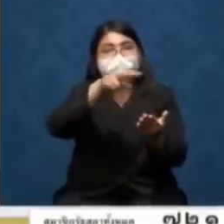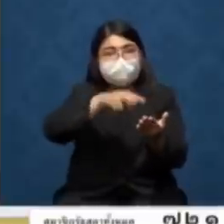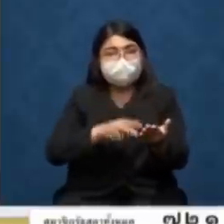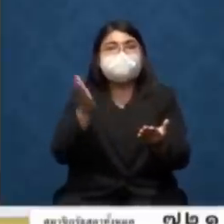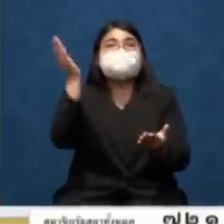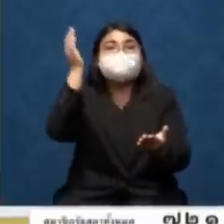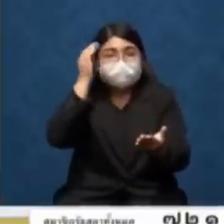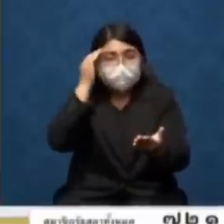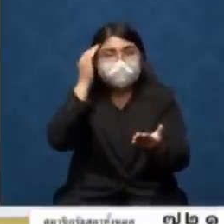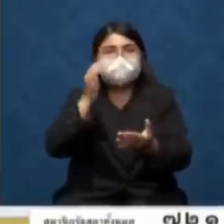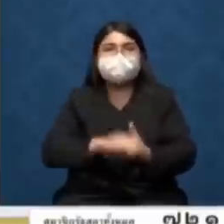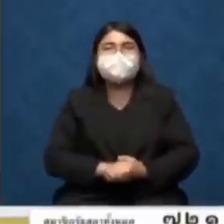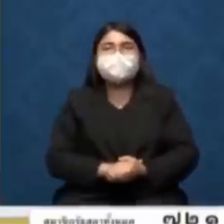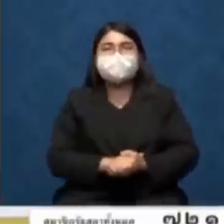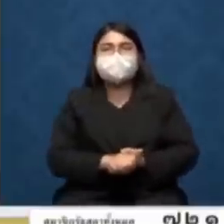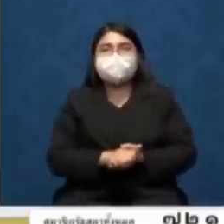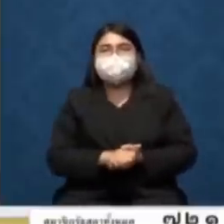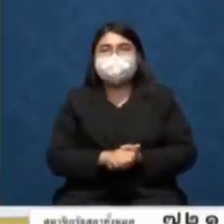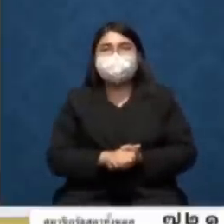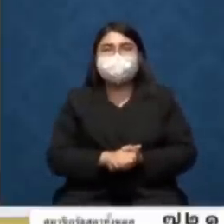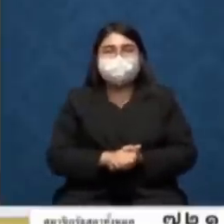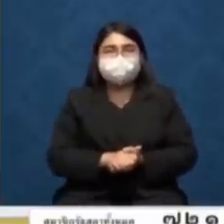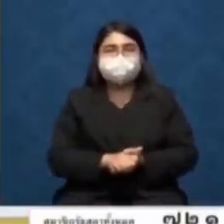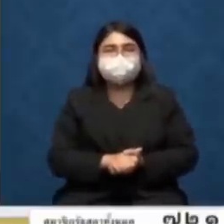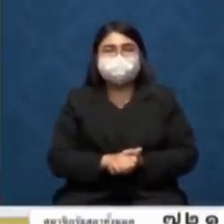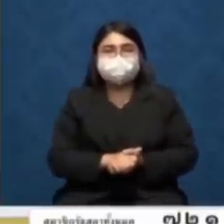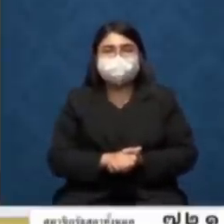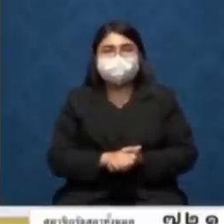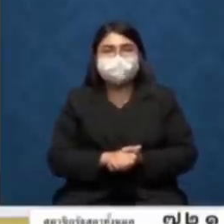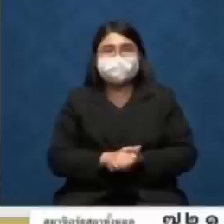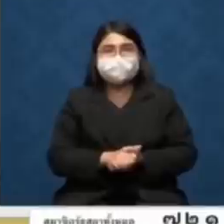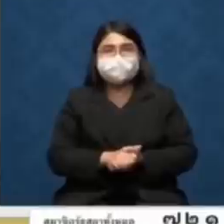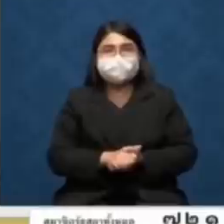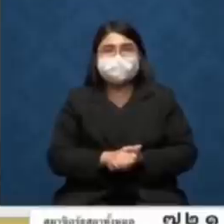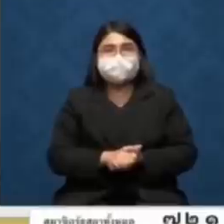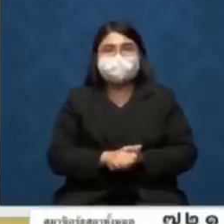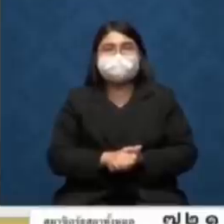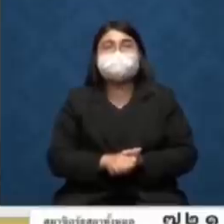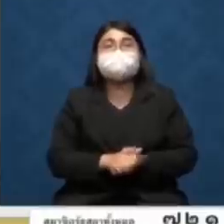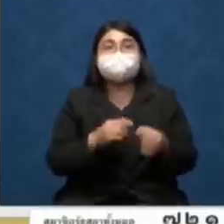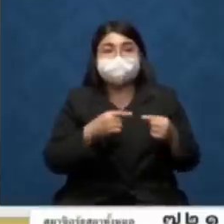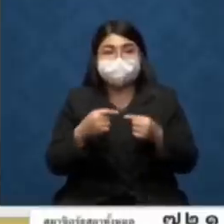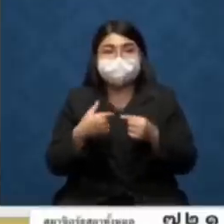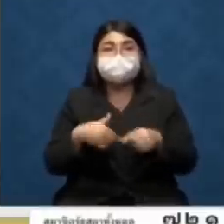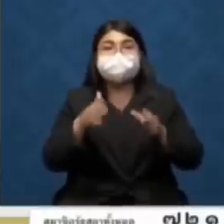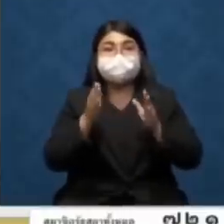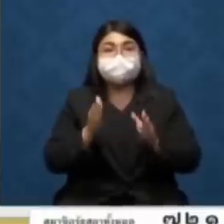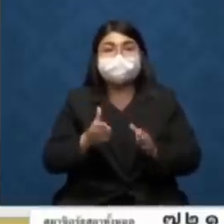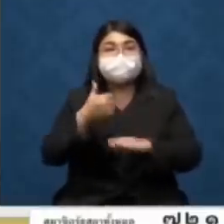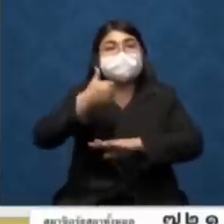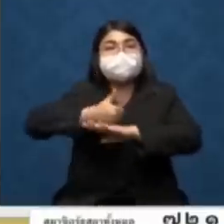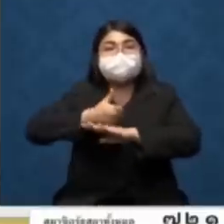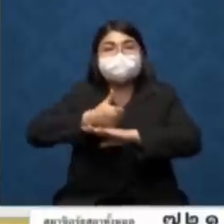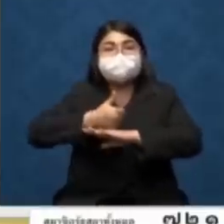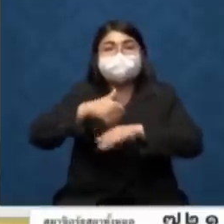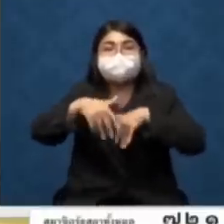สาบประการถัดไป เรื่องของกำนฑผู้ใหญ่บ้าน สมาชิหลท่ม